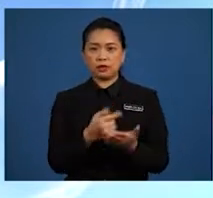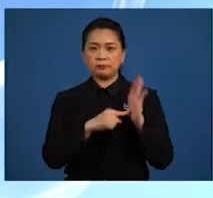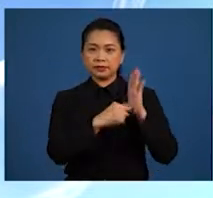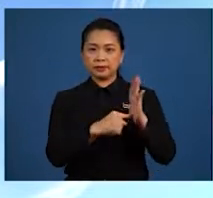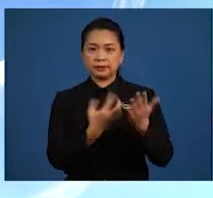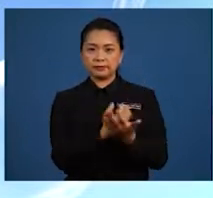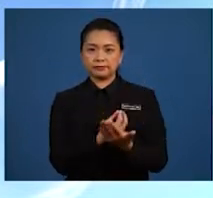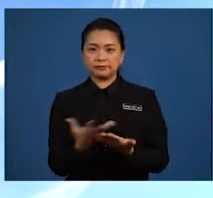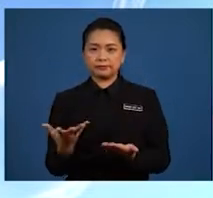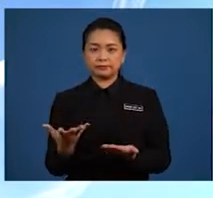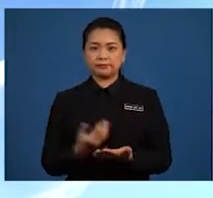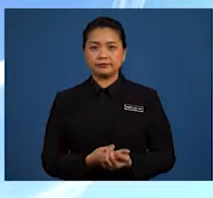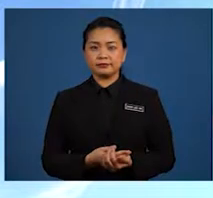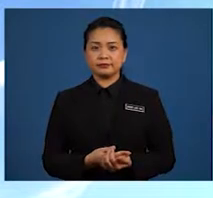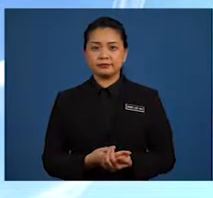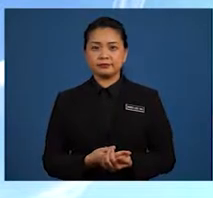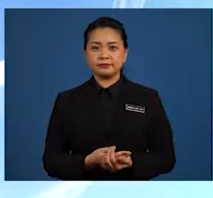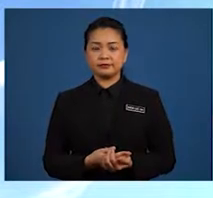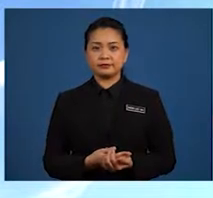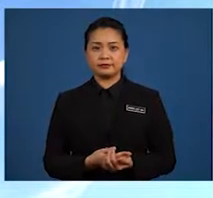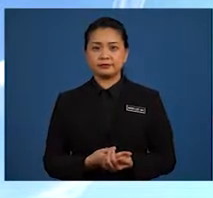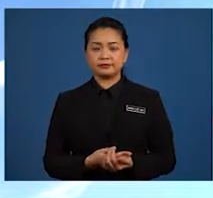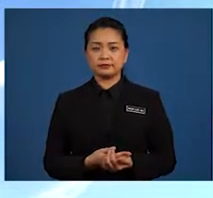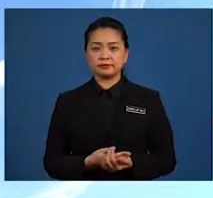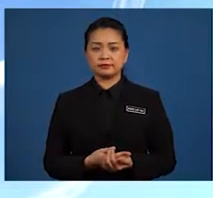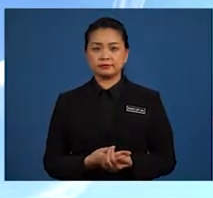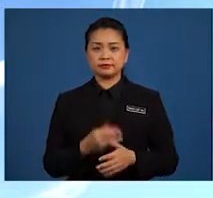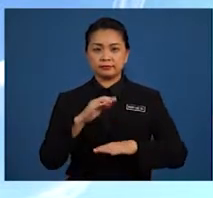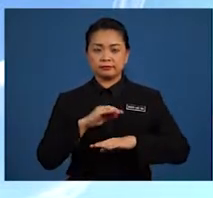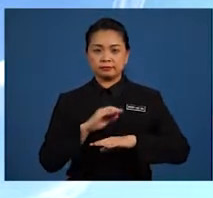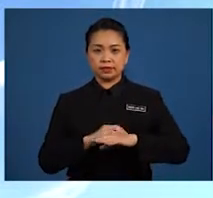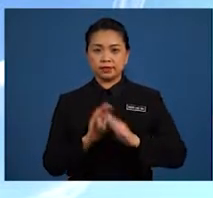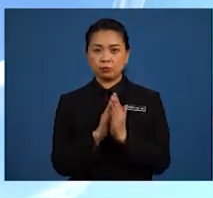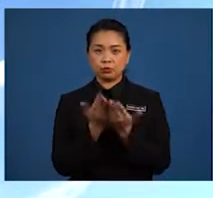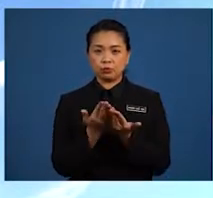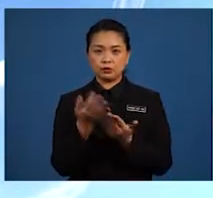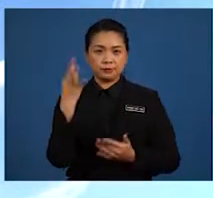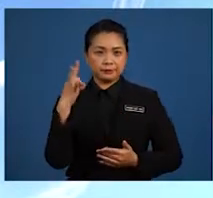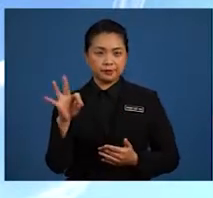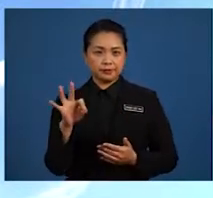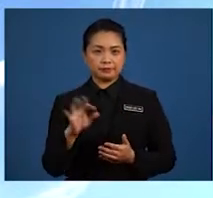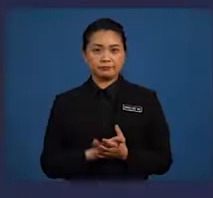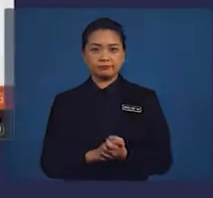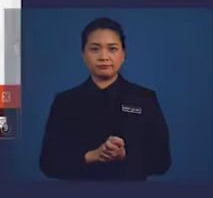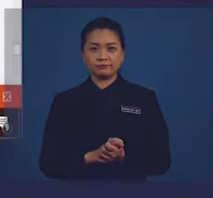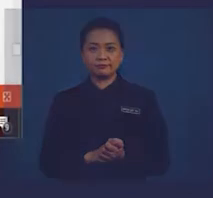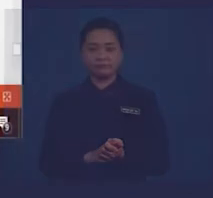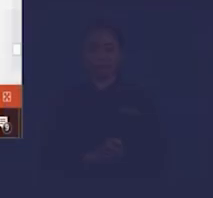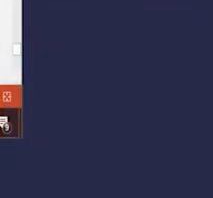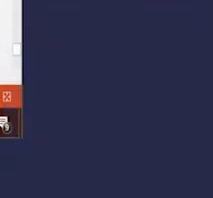kisah bermula di Bukit Siguntang pada halaman 19 Pupus sudah ratus salat itu